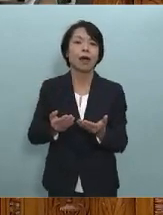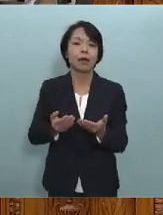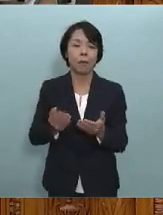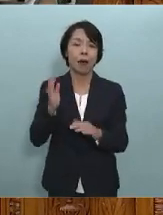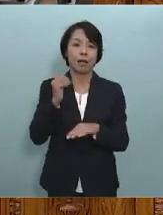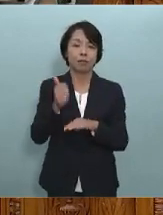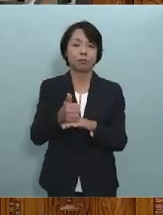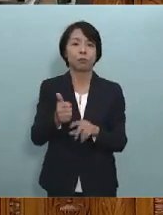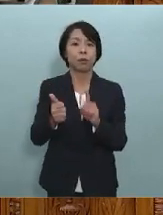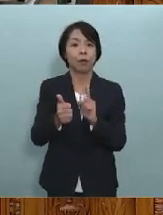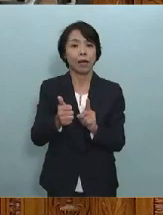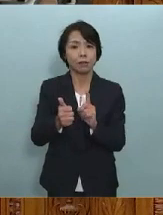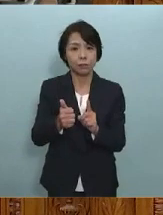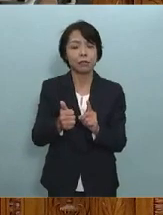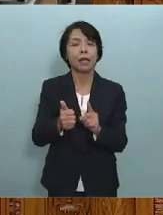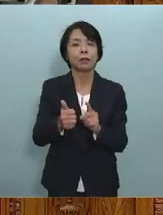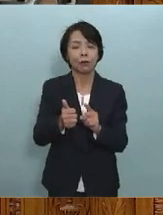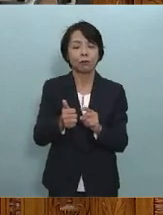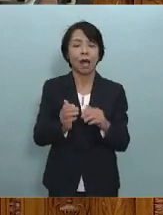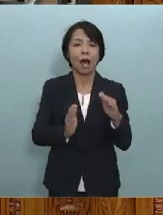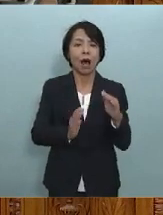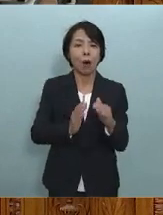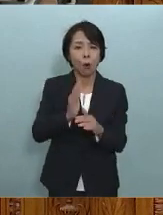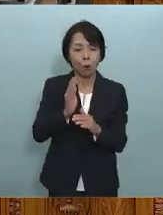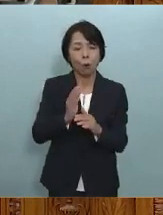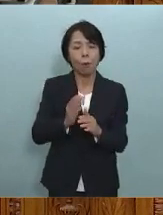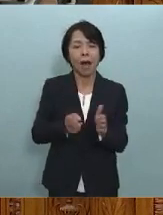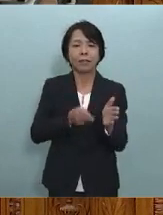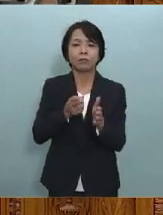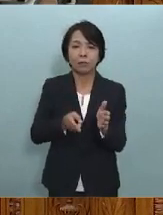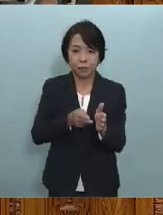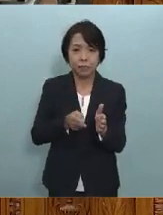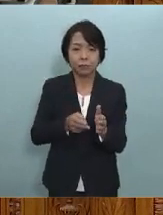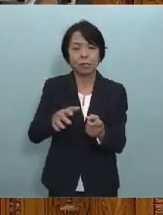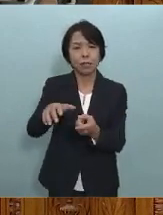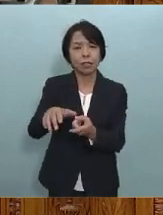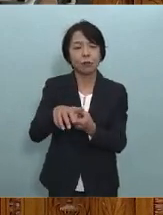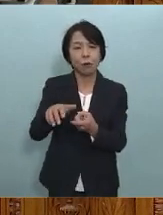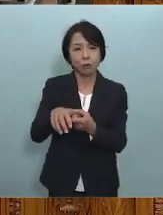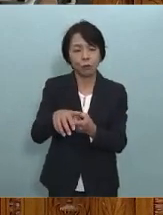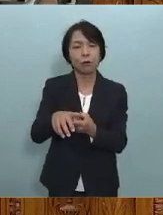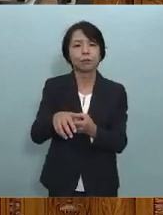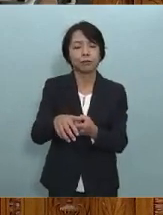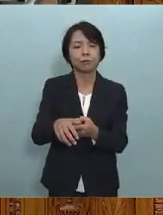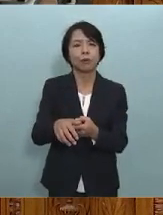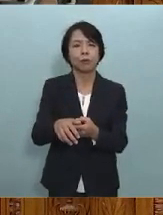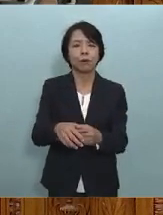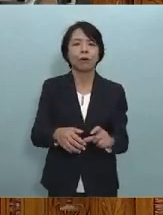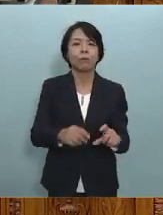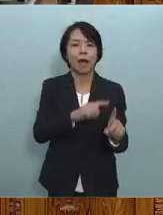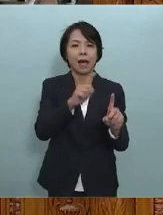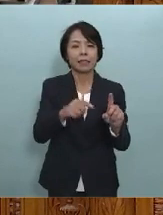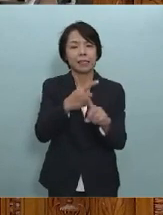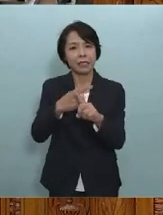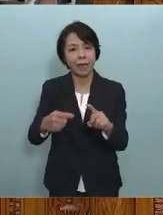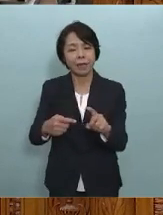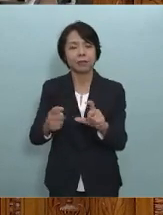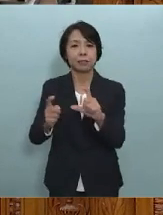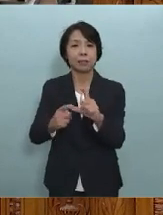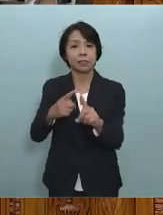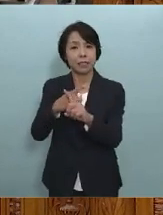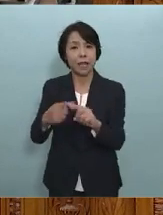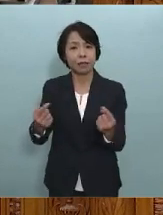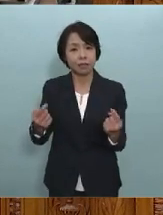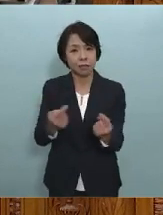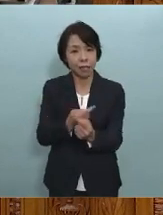あげられているオーバーツーリズム農業のスマート化グリーン化といった地域経済の様々